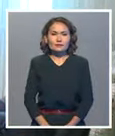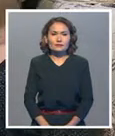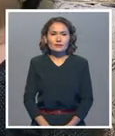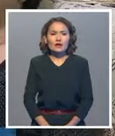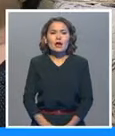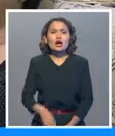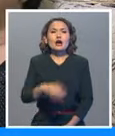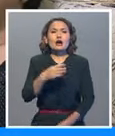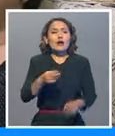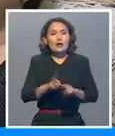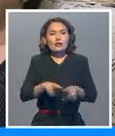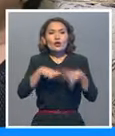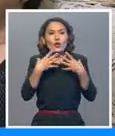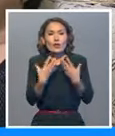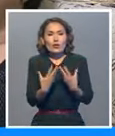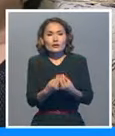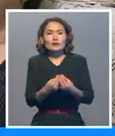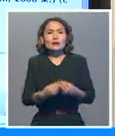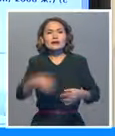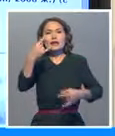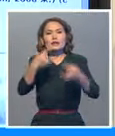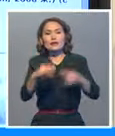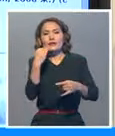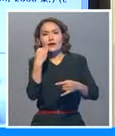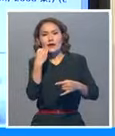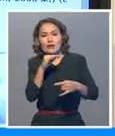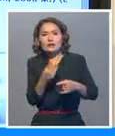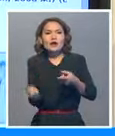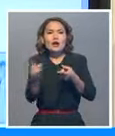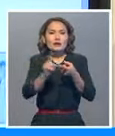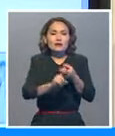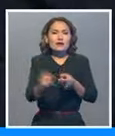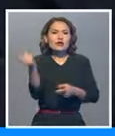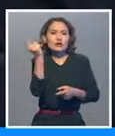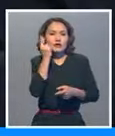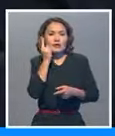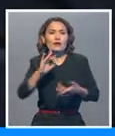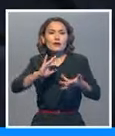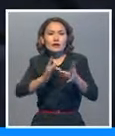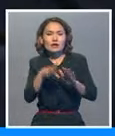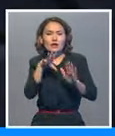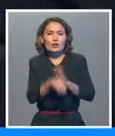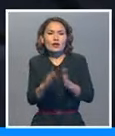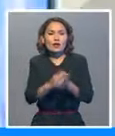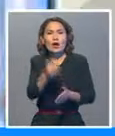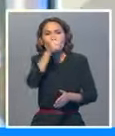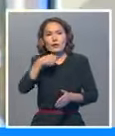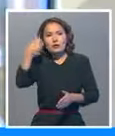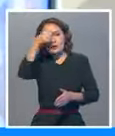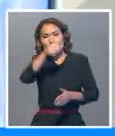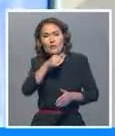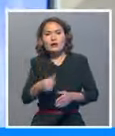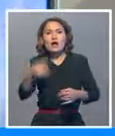Шайықовтар отбасы заманауи оптикалық талшықты жүйенің игілігін бір жылдан астам уақыт көріп келеді. Цифрлы ақпарат тарататын технологияның бұл түрі үйге бірден бірнеше